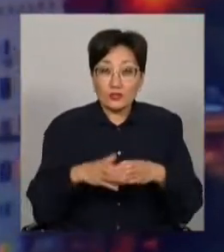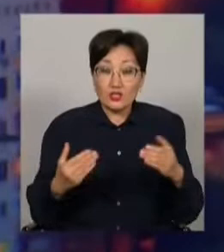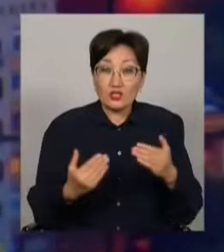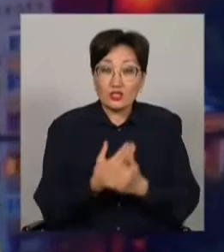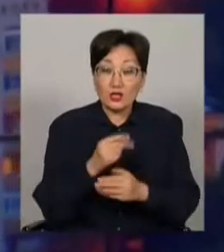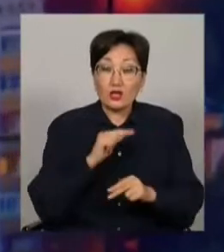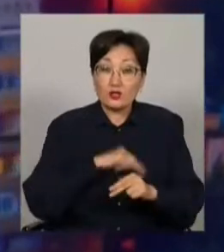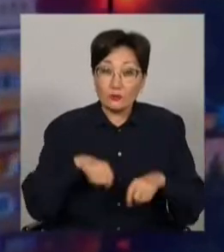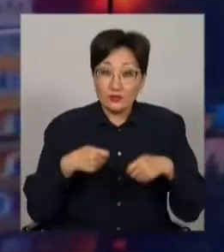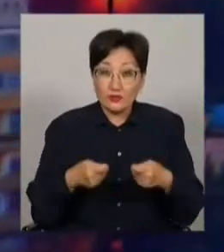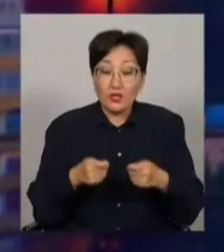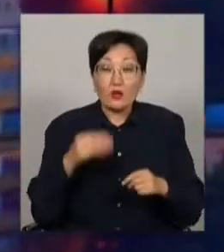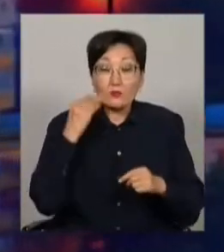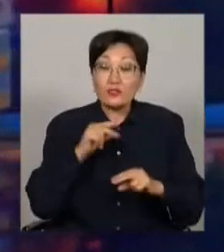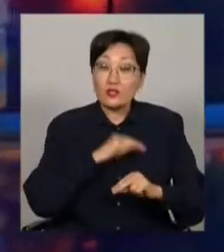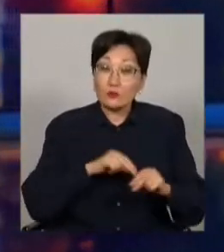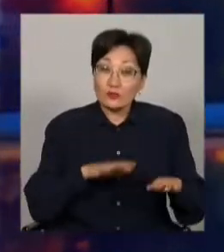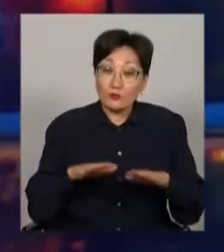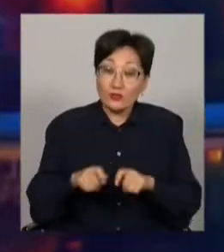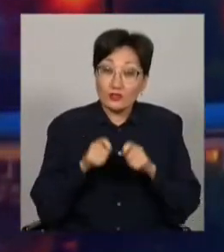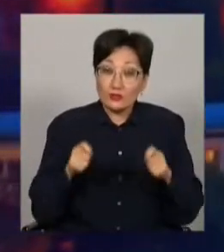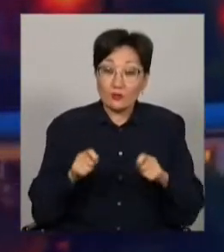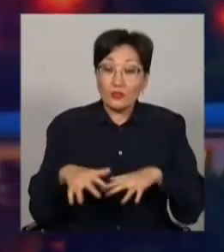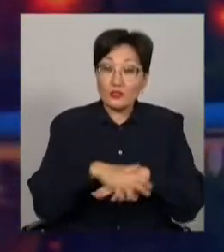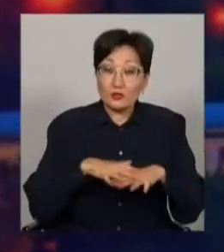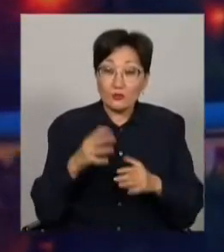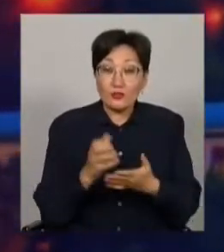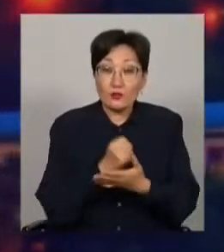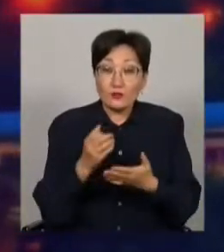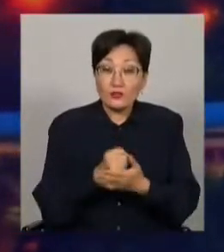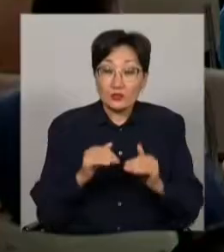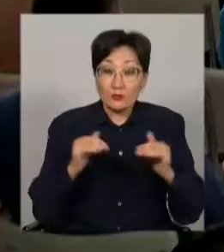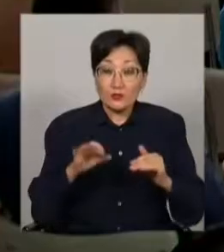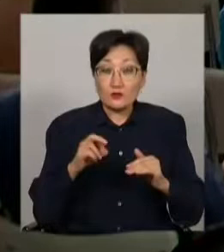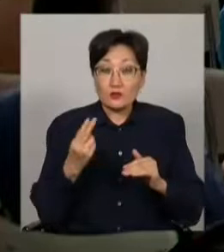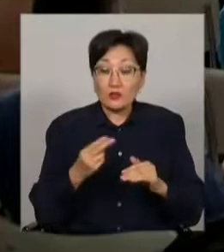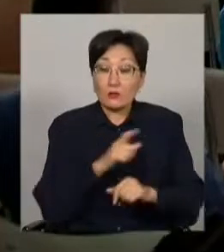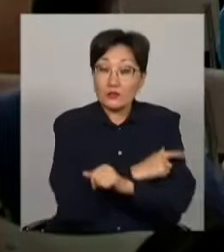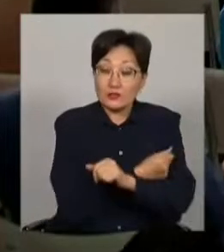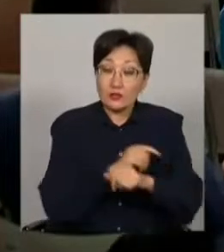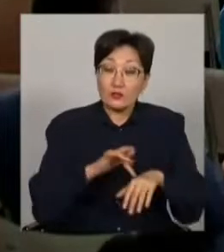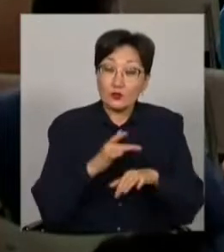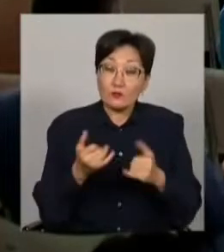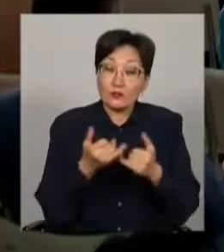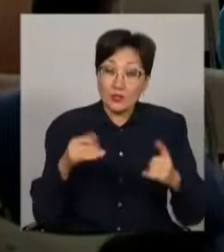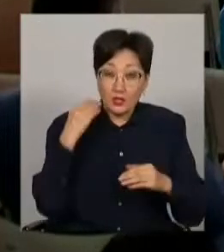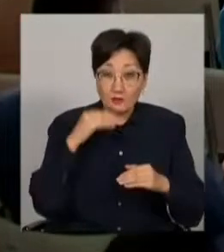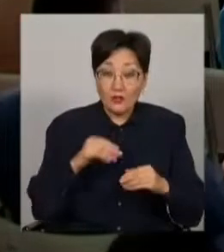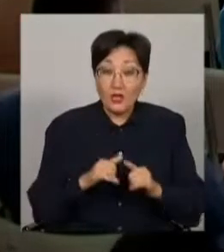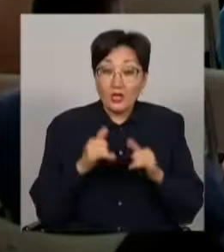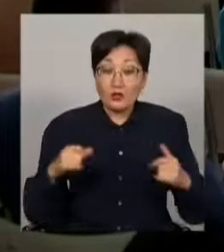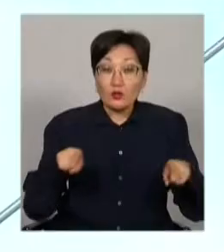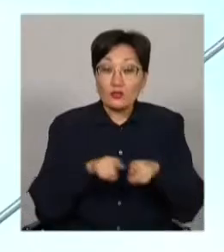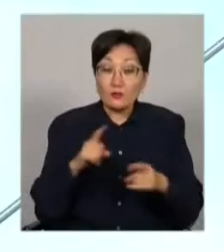міндеттер жүктейді. Енді сапалы жұмыс орындарын құру, халықтың табыс деңгейін, әлеуметтік және медициналық қызмет көрсету сапасын арттыру